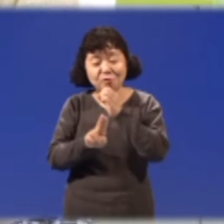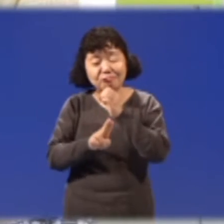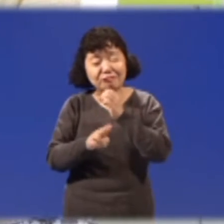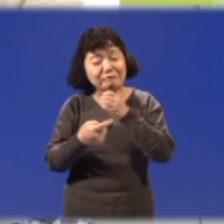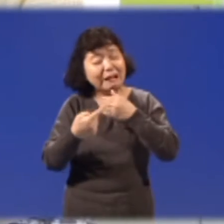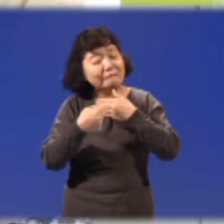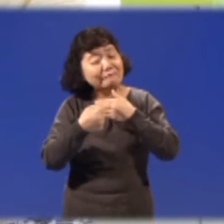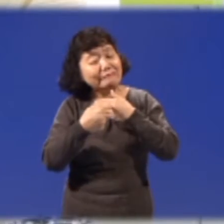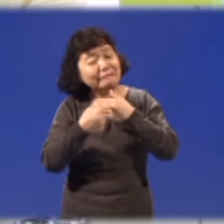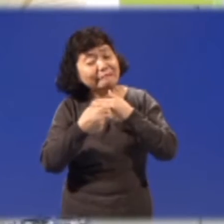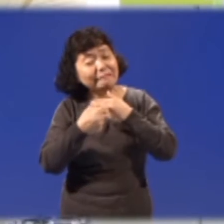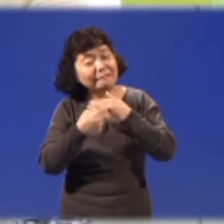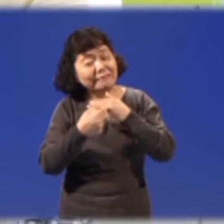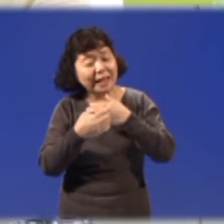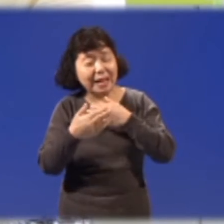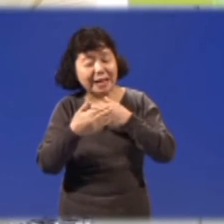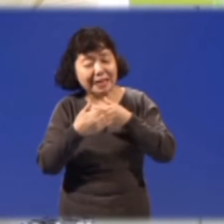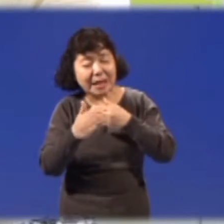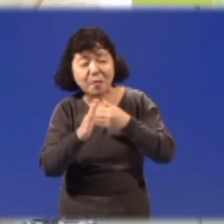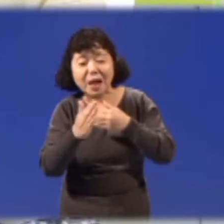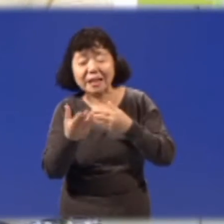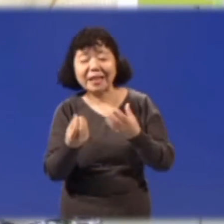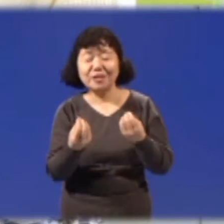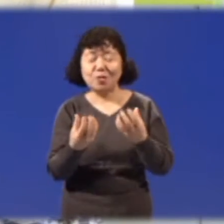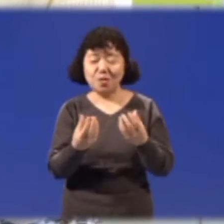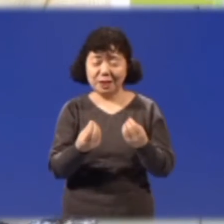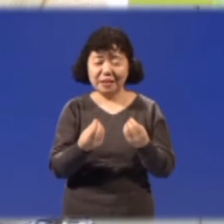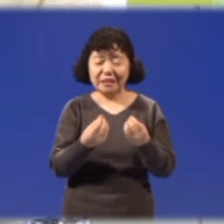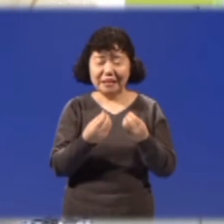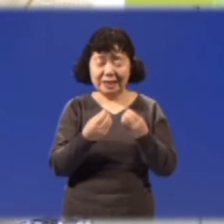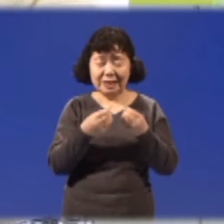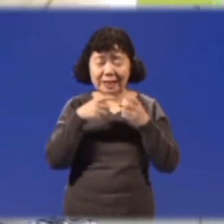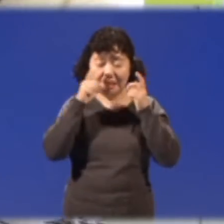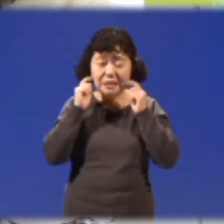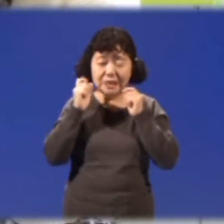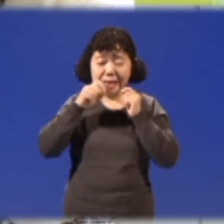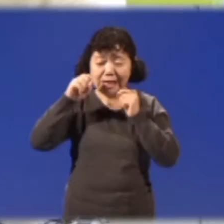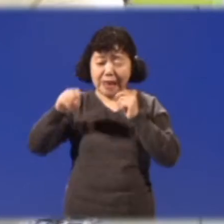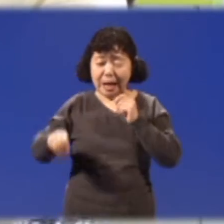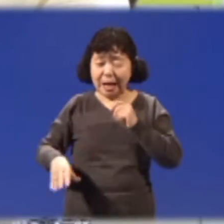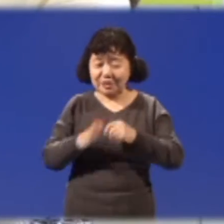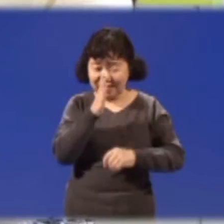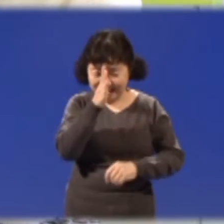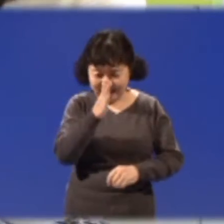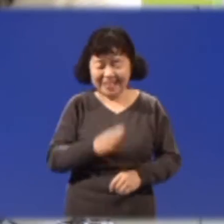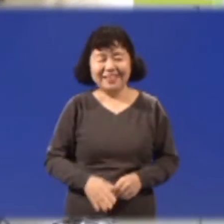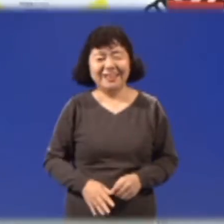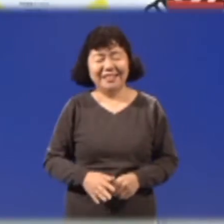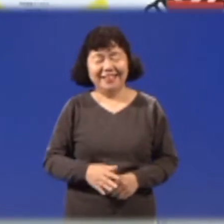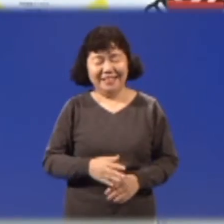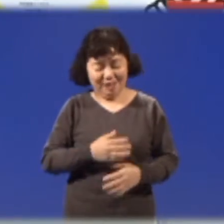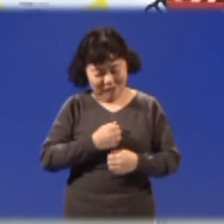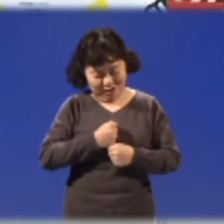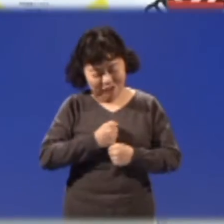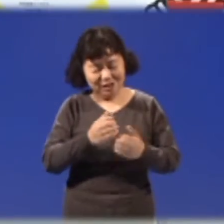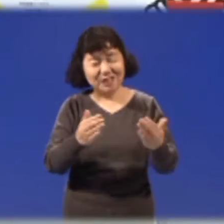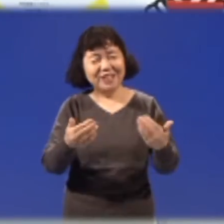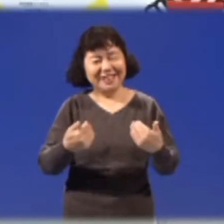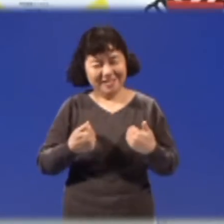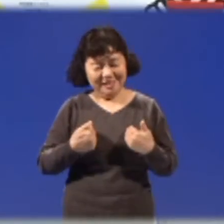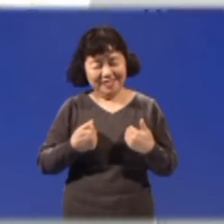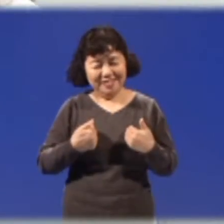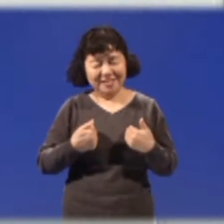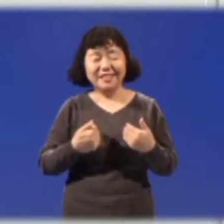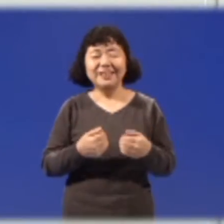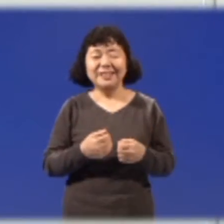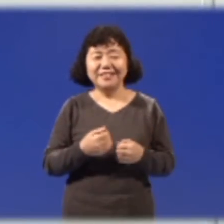ますので、触らないようにしてください。 ああ、マスクの外し方にも注意が必要なんですね。 はい。外した